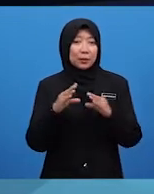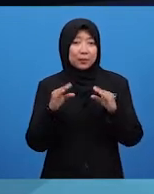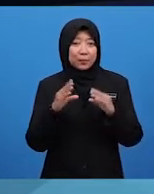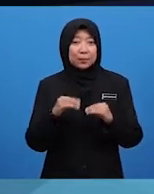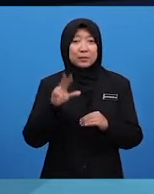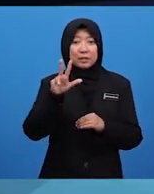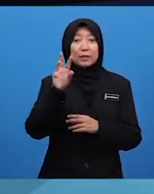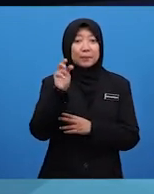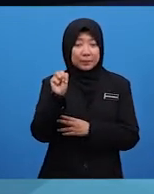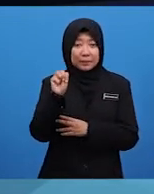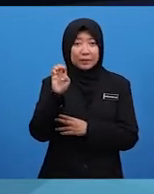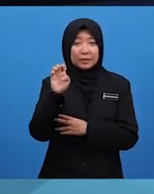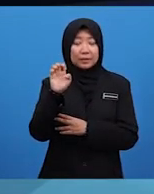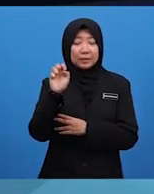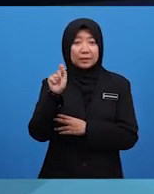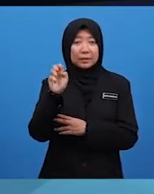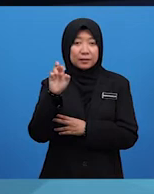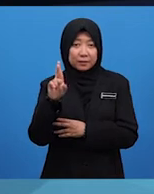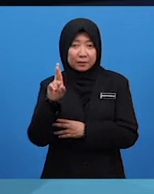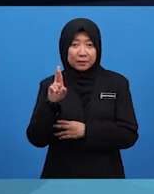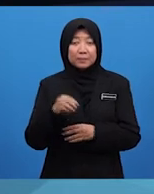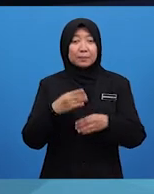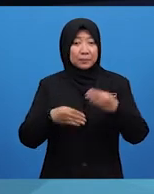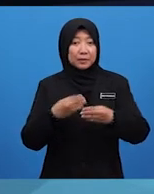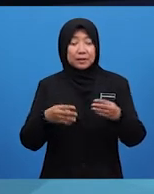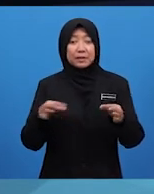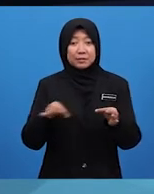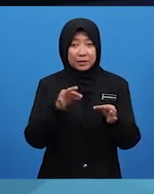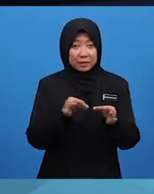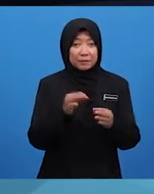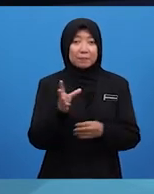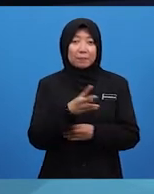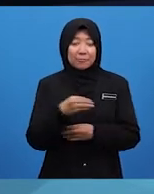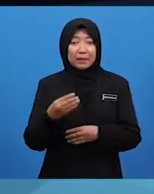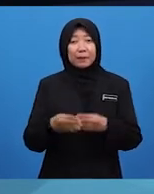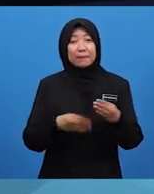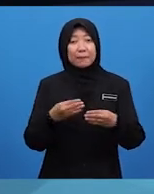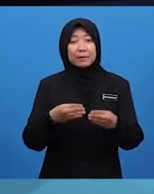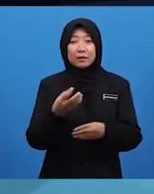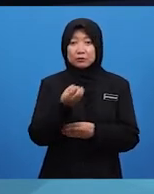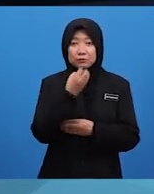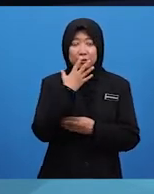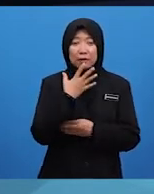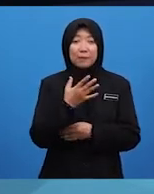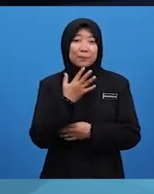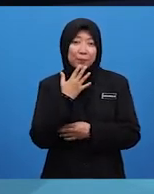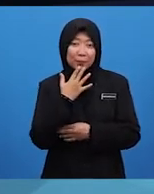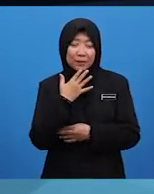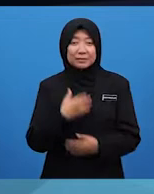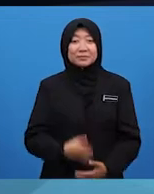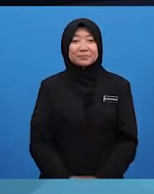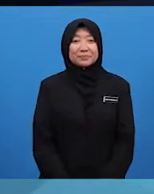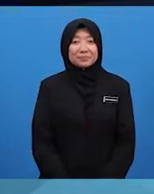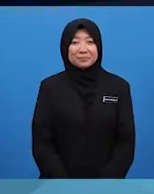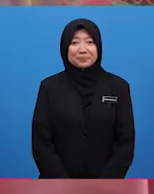meter, benang jahit dan benang sulam pelbagai warna.